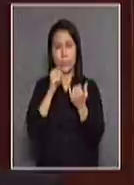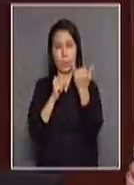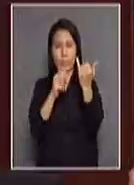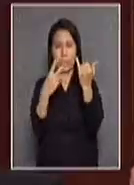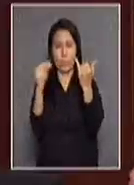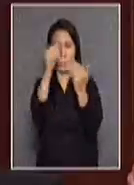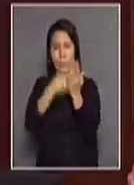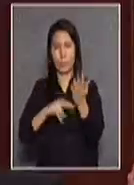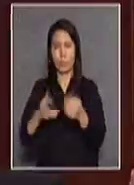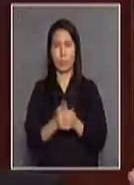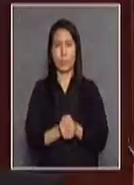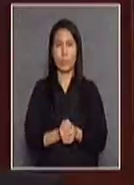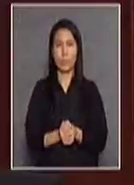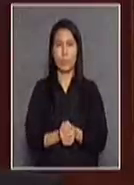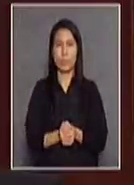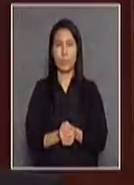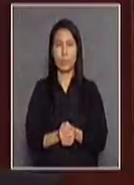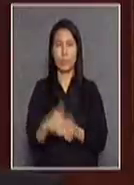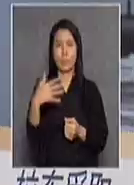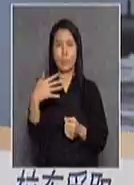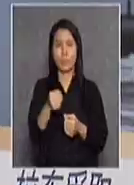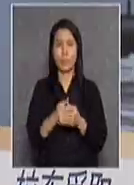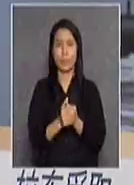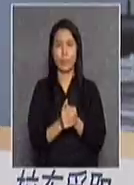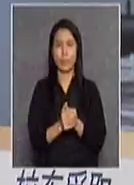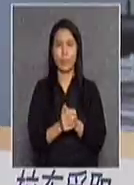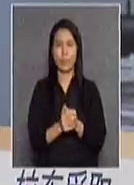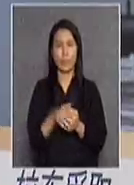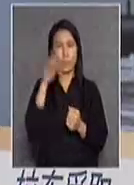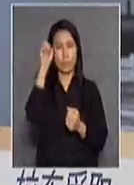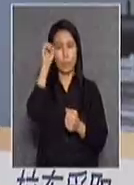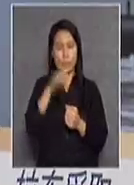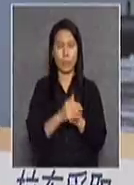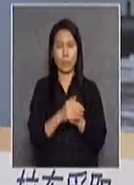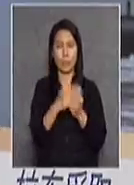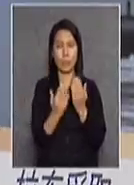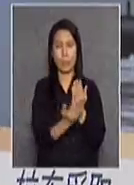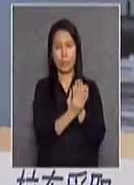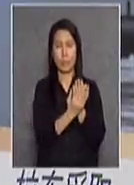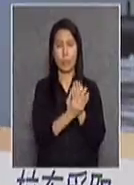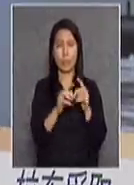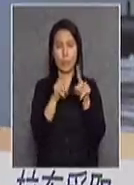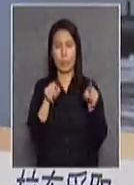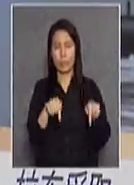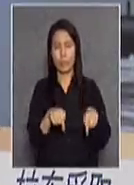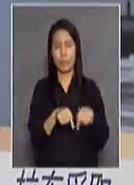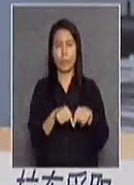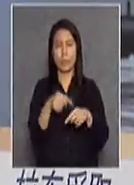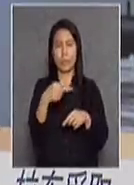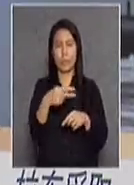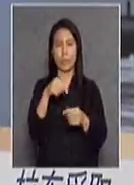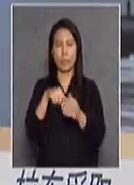正案。 主席，我動議載列於講稿附錄二